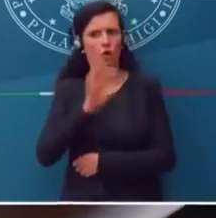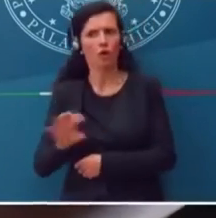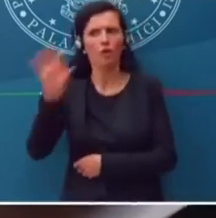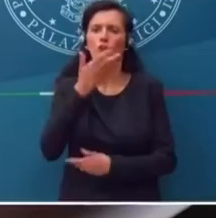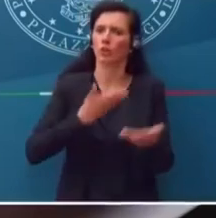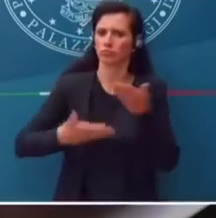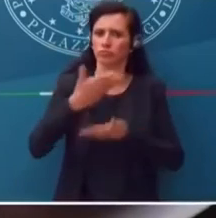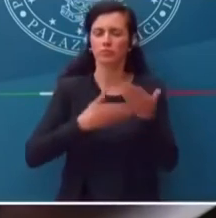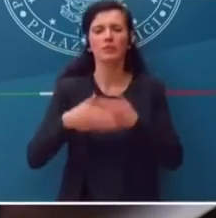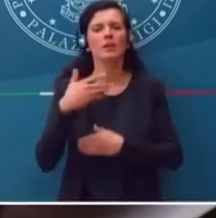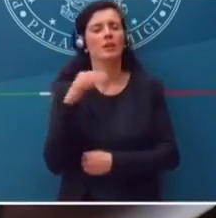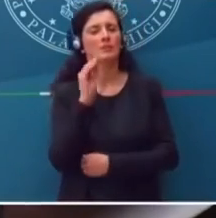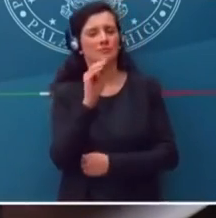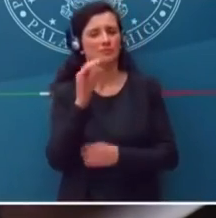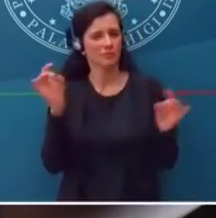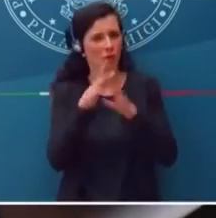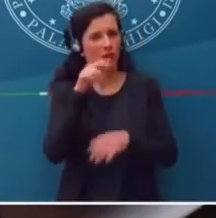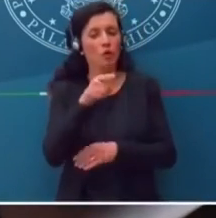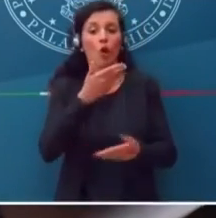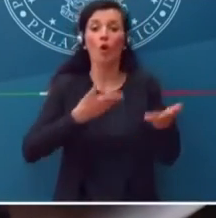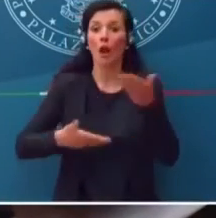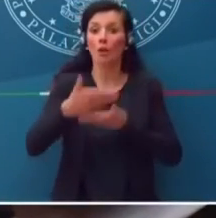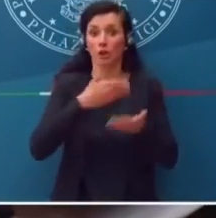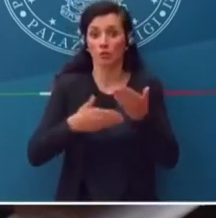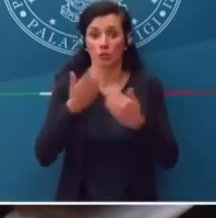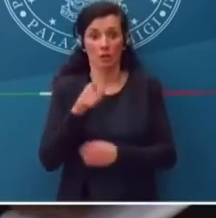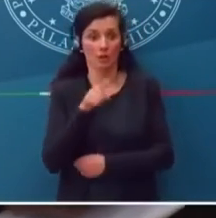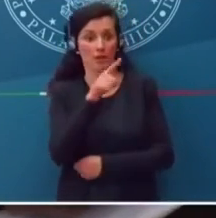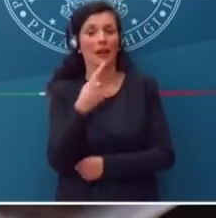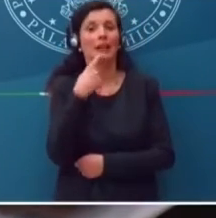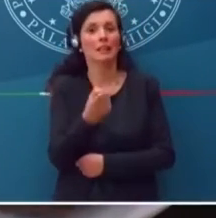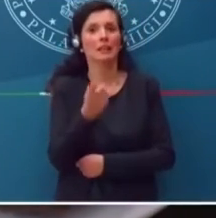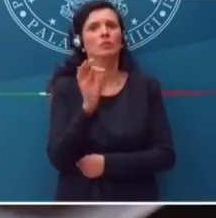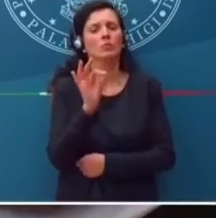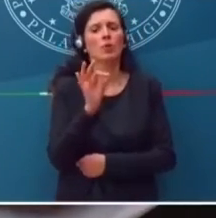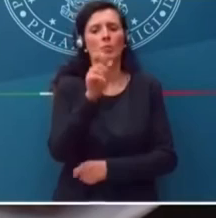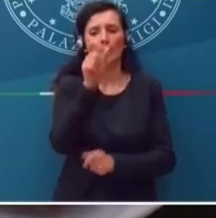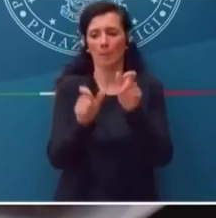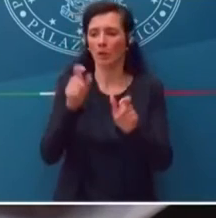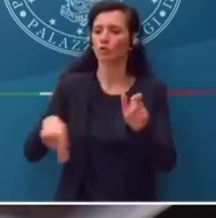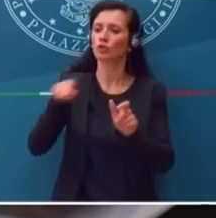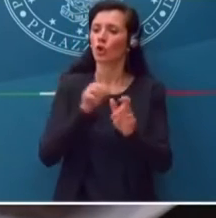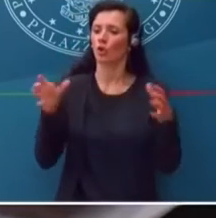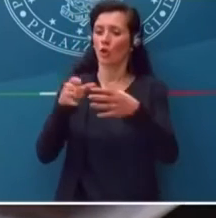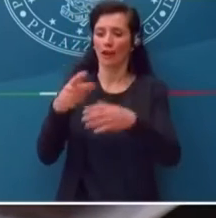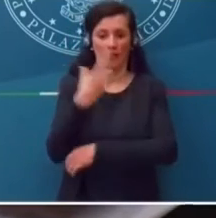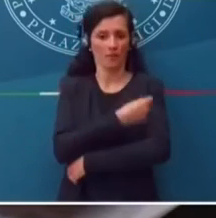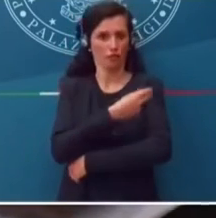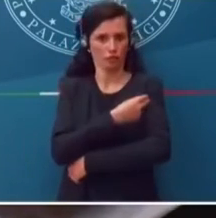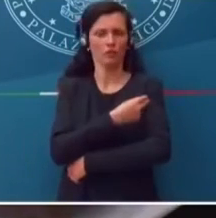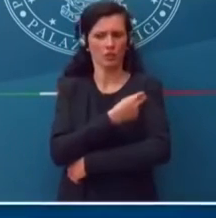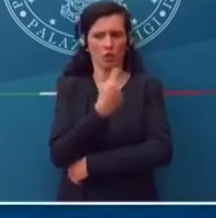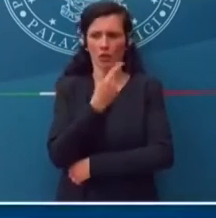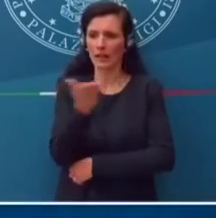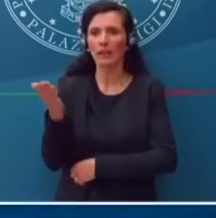se questa collaborazione, visto anche quanto lei ha detto rispetto alle persone che si fanno vaccinare pur essendo giovani, e